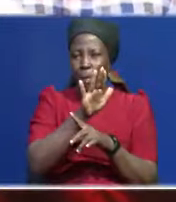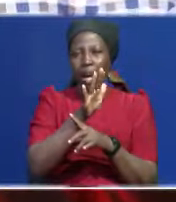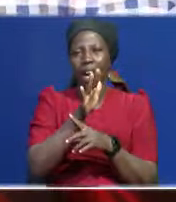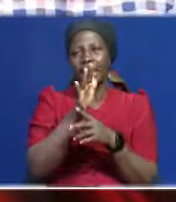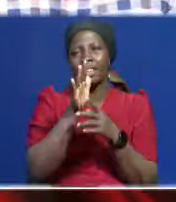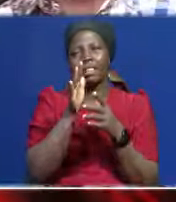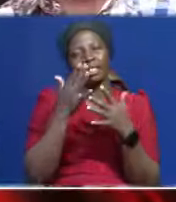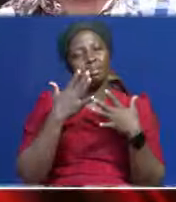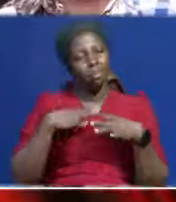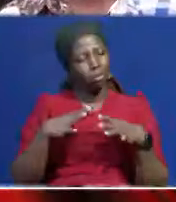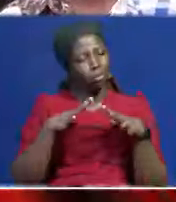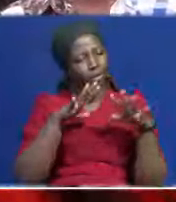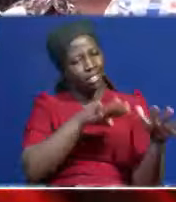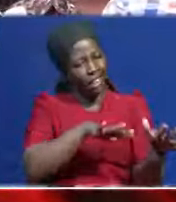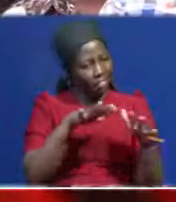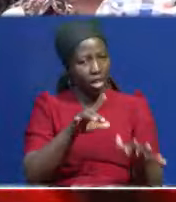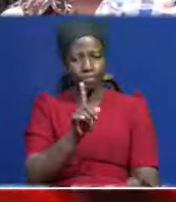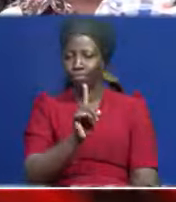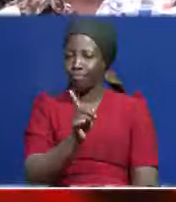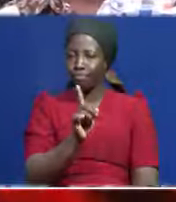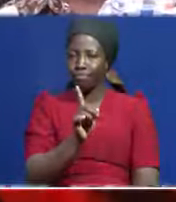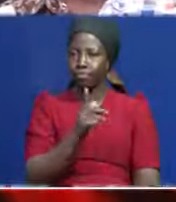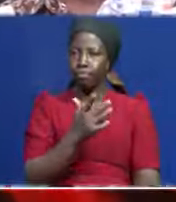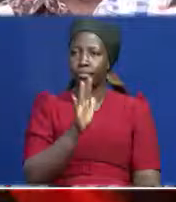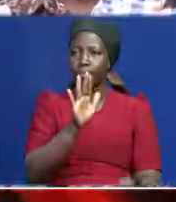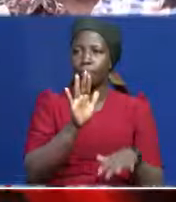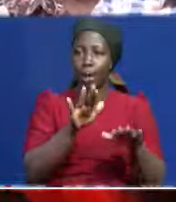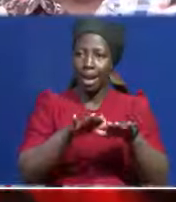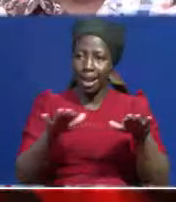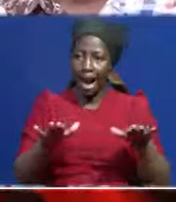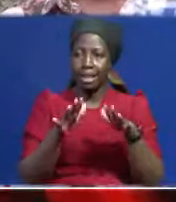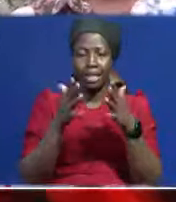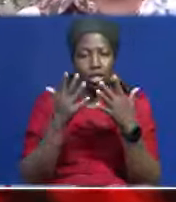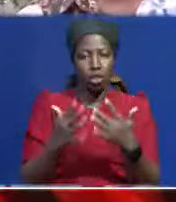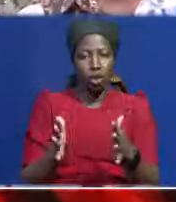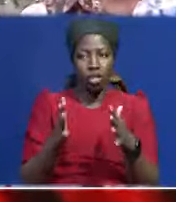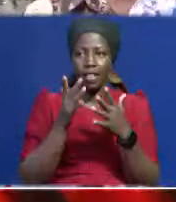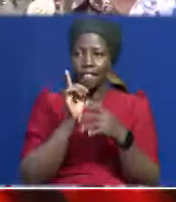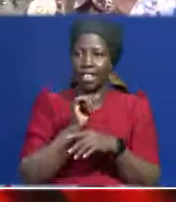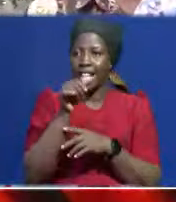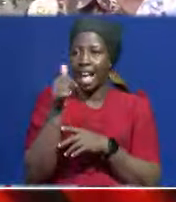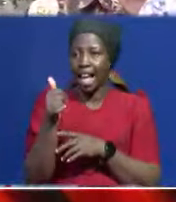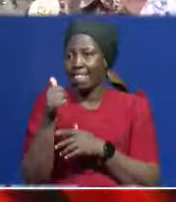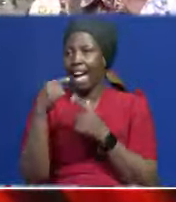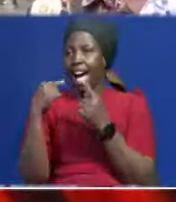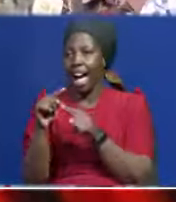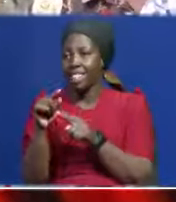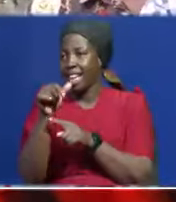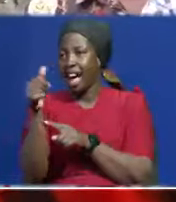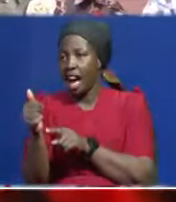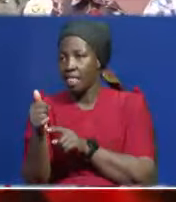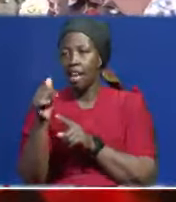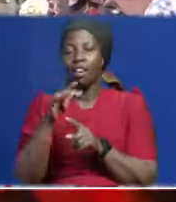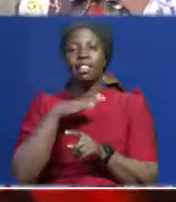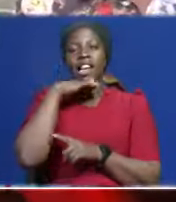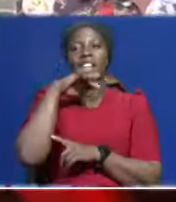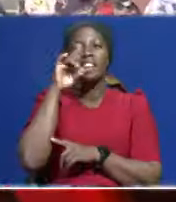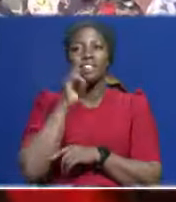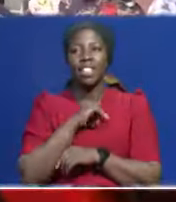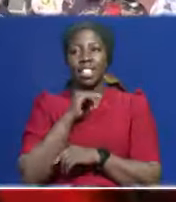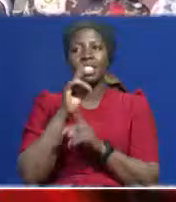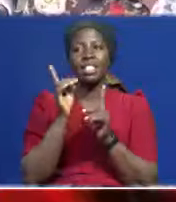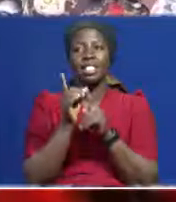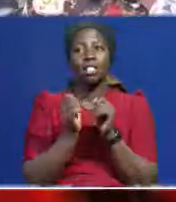maji na wananchi wanaumia. Mali yao ya mashamba imepotea, na wengine wameumizwa na wengine wakakufa, wakapoteza maisha yao.